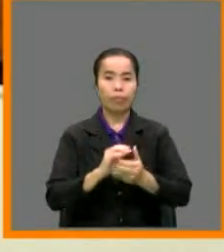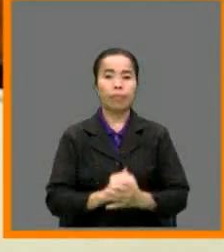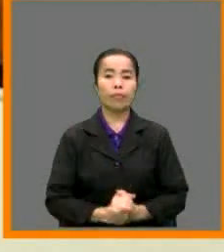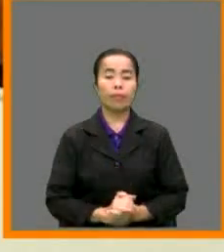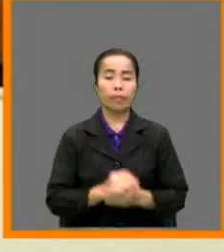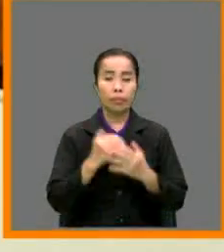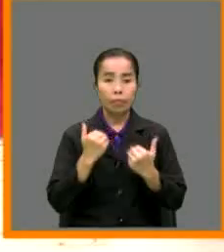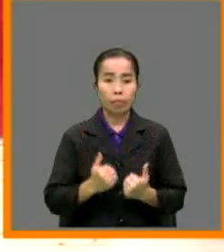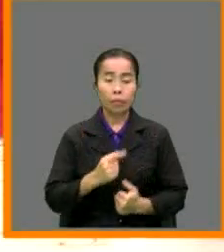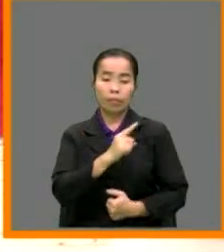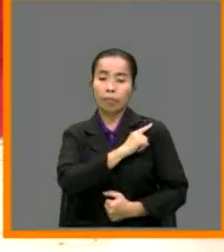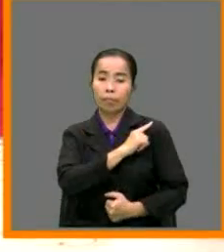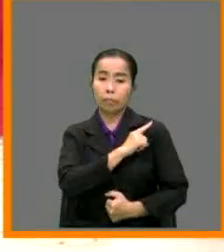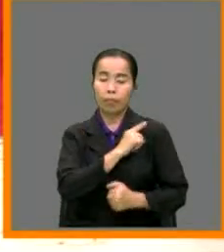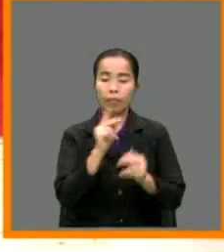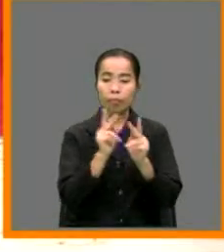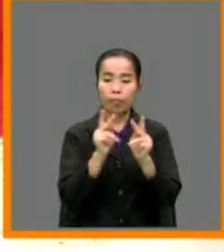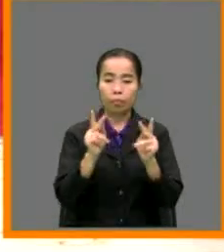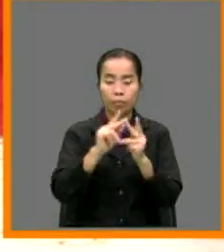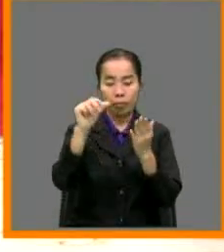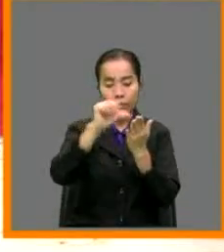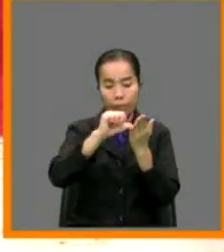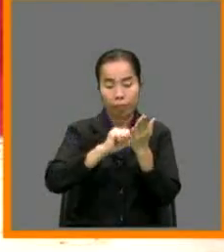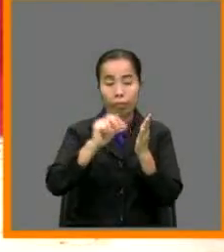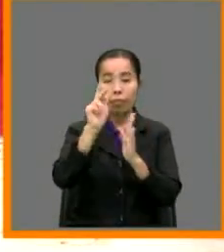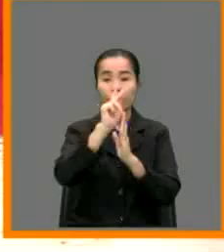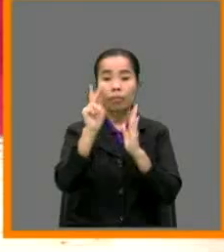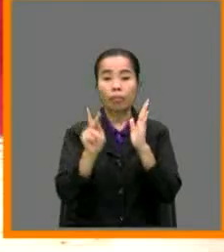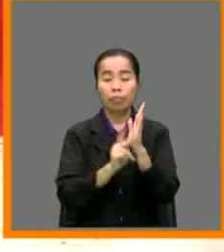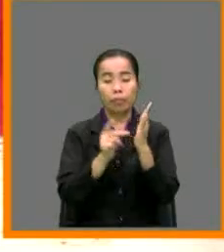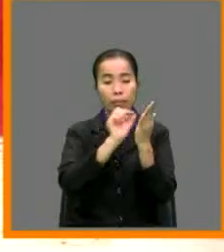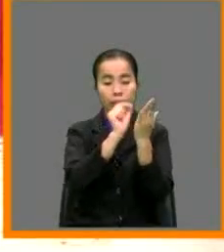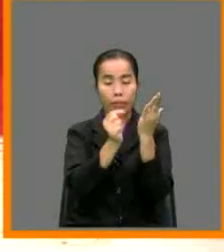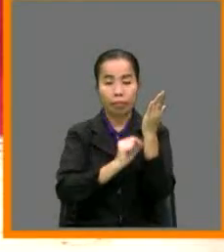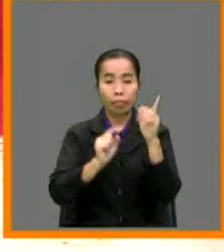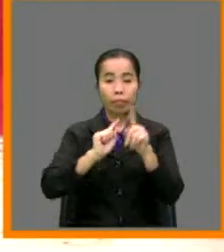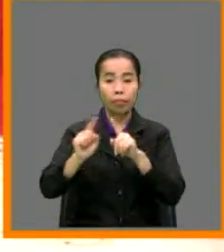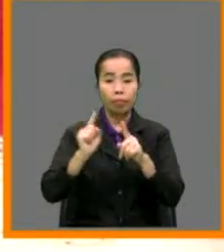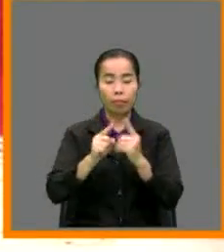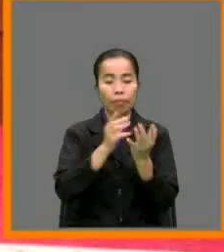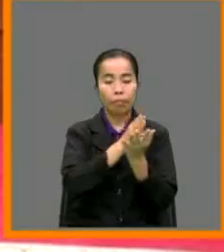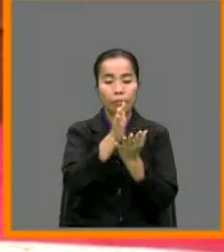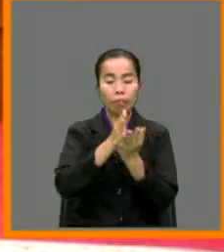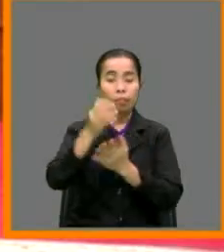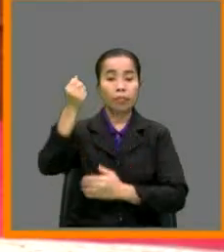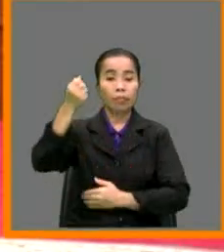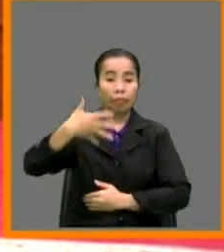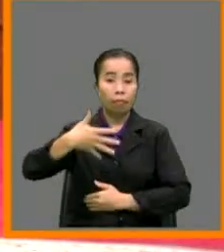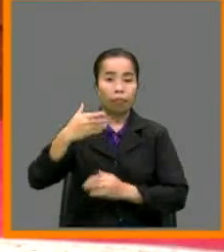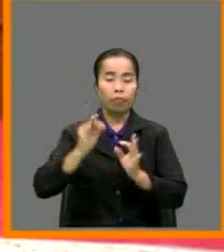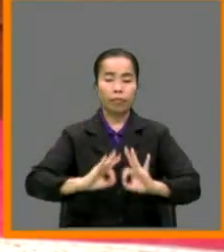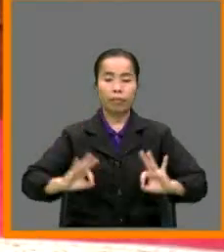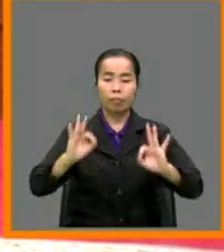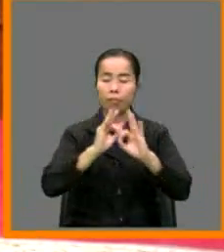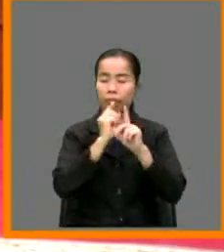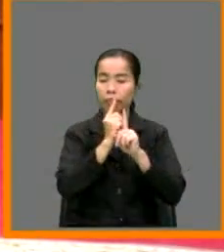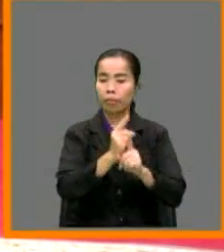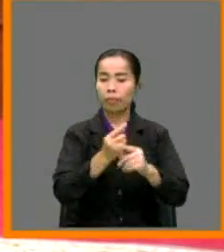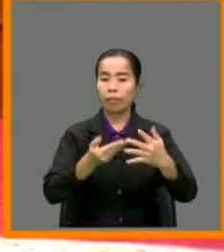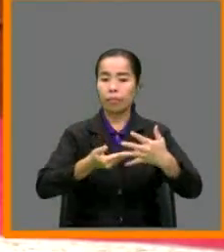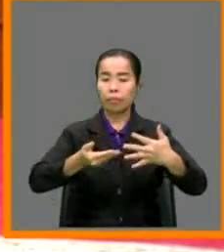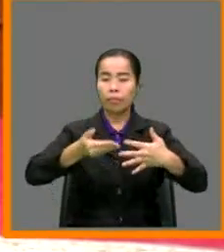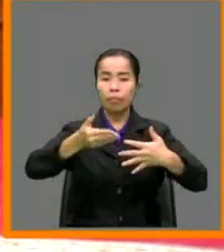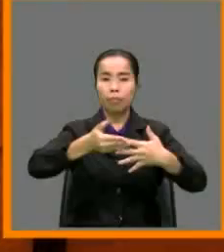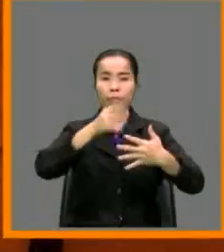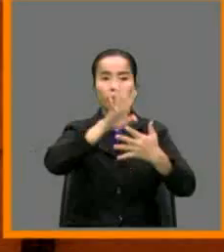ที่ของกรรมธิการยกร่างรัฐธรรมนูญในฐานะแม่น้ำ5สายยังคงเดินหน้าไปตามรถแมพที่วางไว้